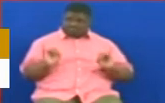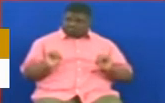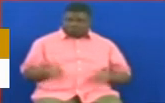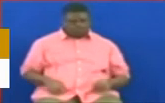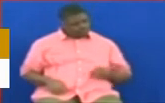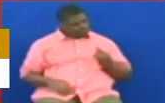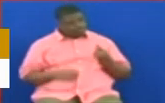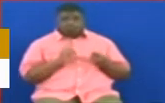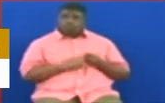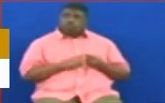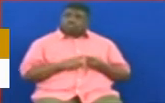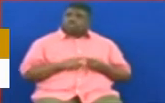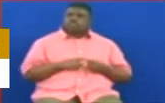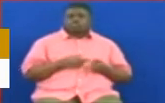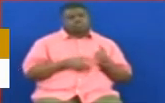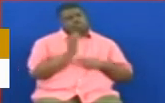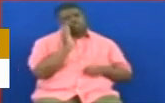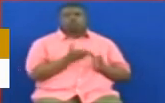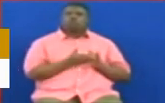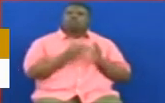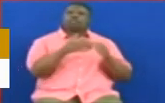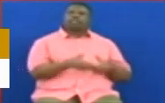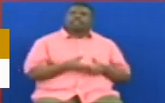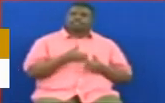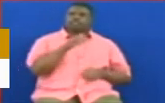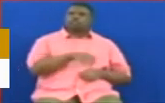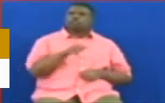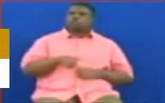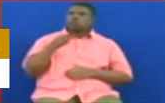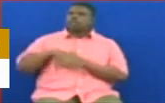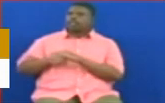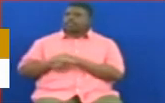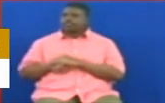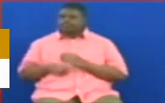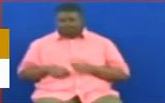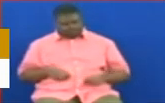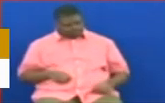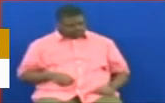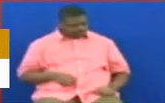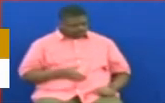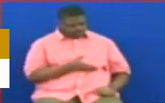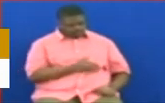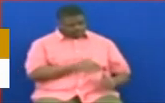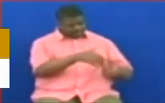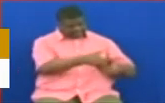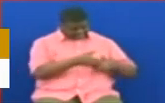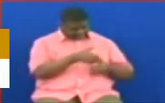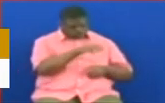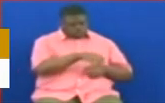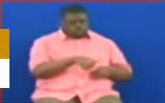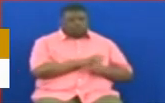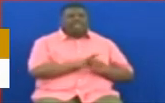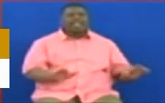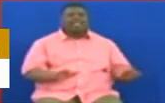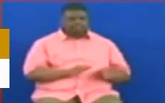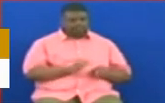Moja aliomba serikali kwamba iliteke soko la ndani. Mheshimiwa, kuliteka soko la ndani tayari, kama ni